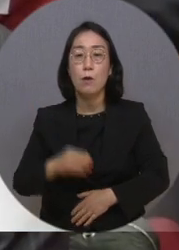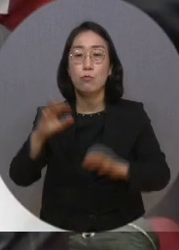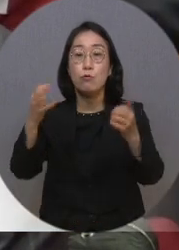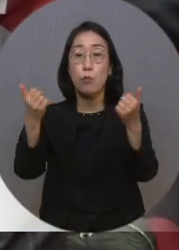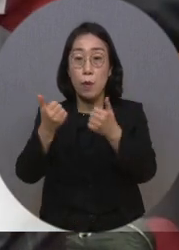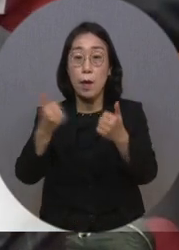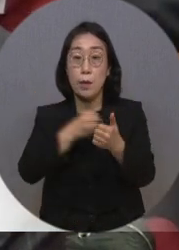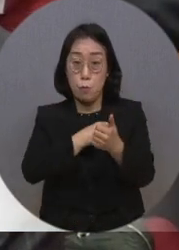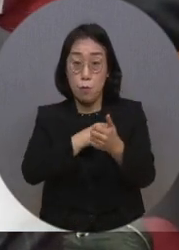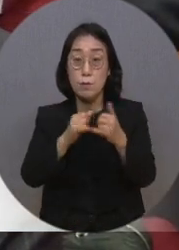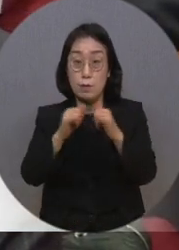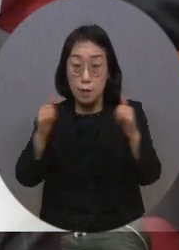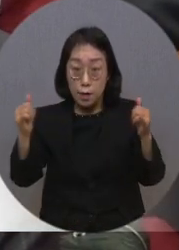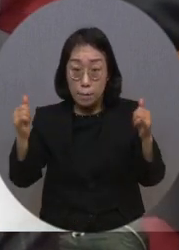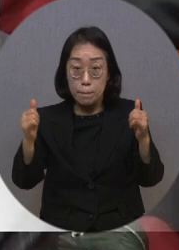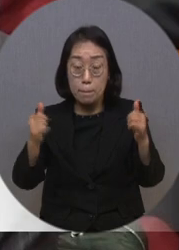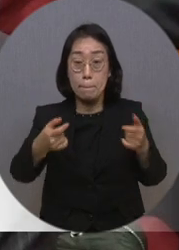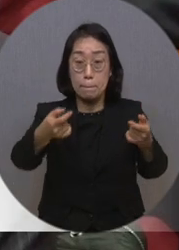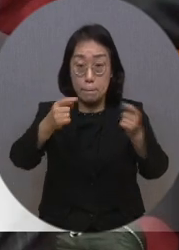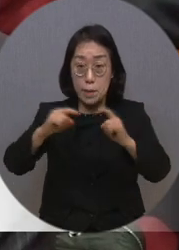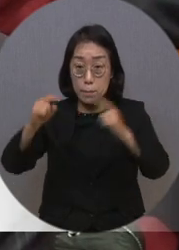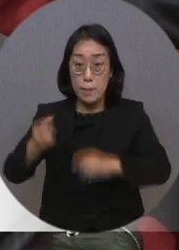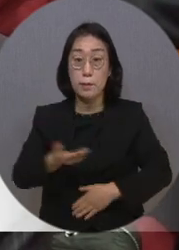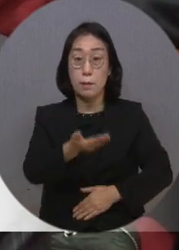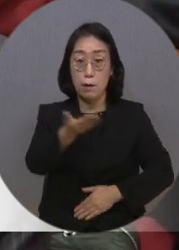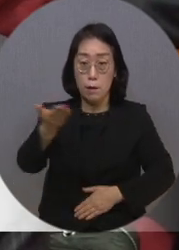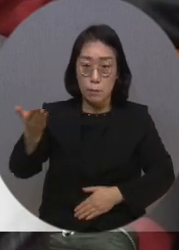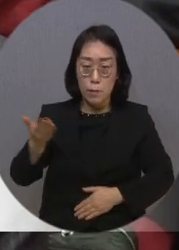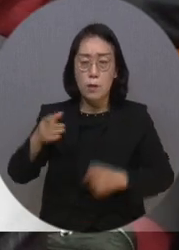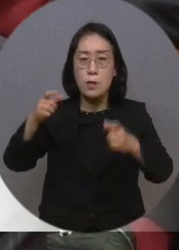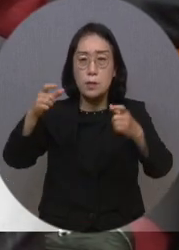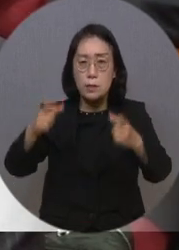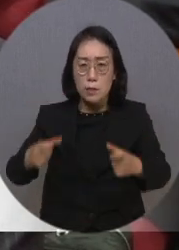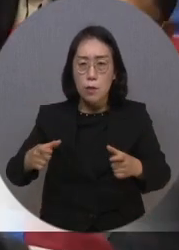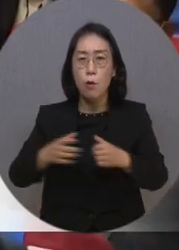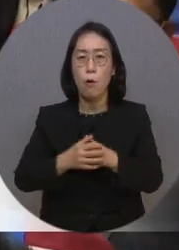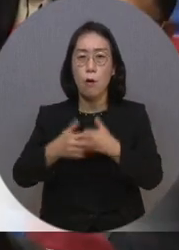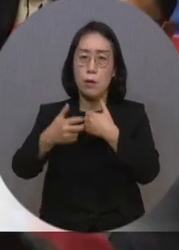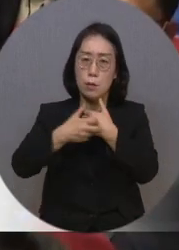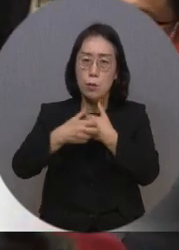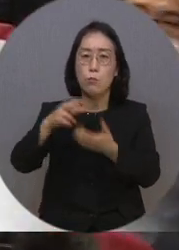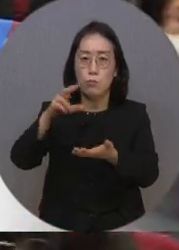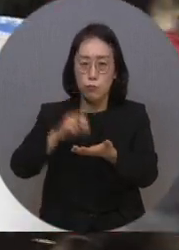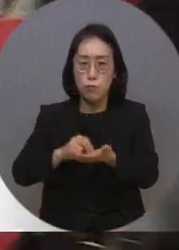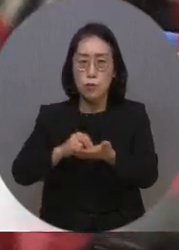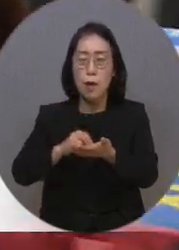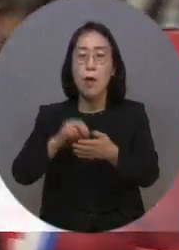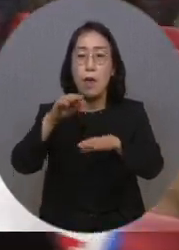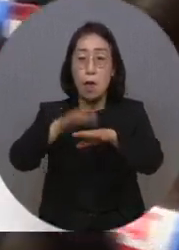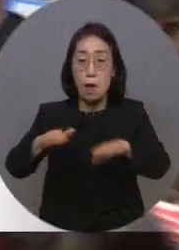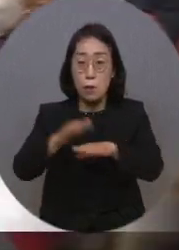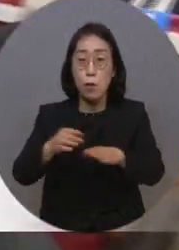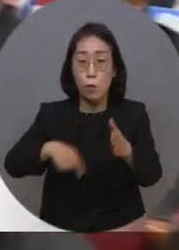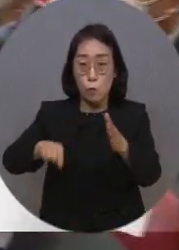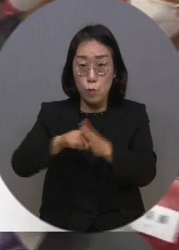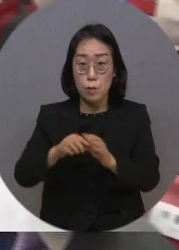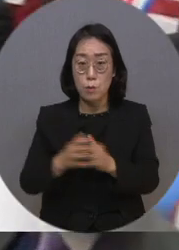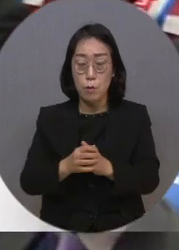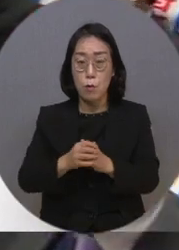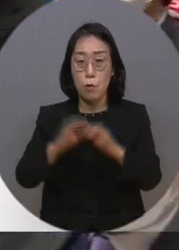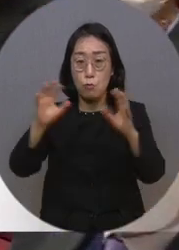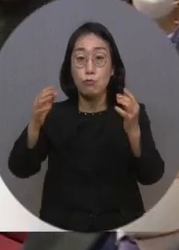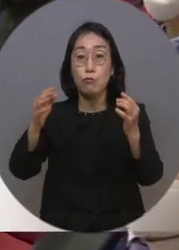서동용 소병철 주철현 국회의원도 지역간 의료 불균형 문제 해소를 위해 전남의 국립의